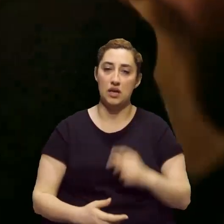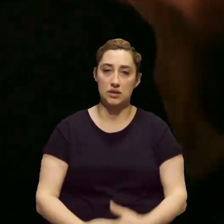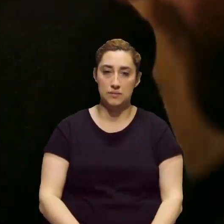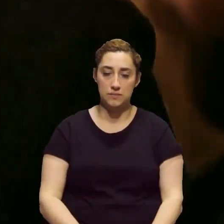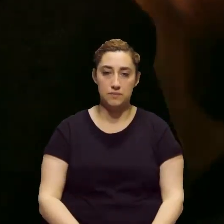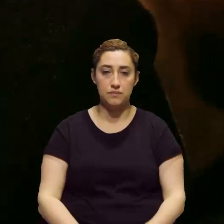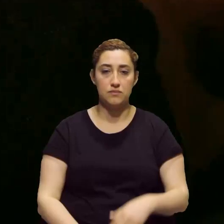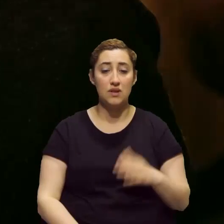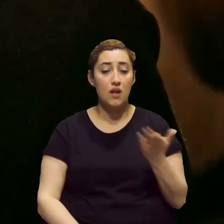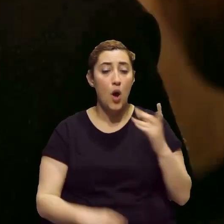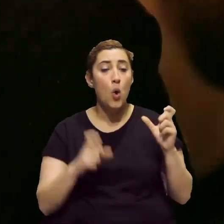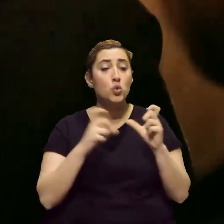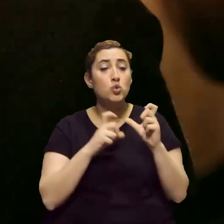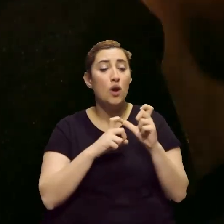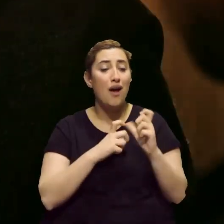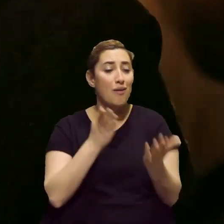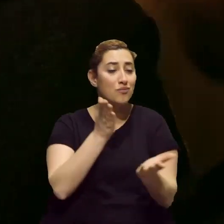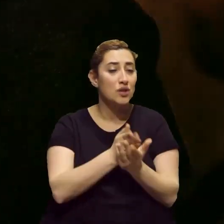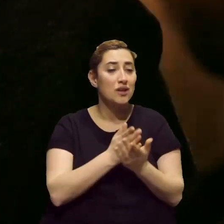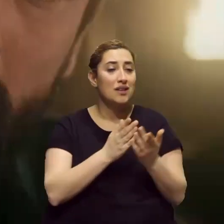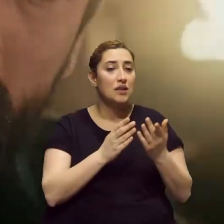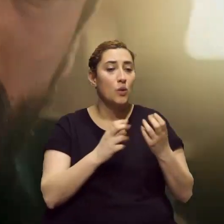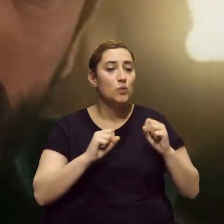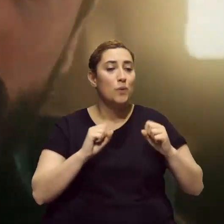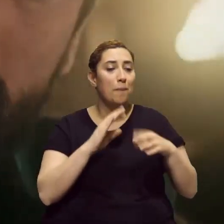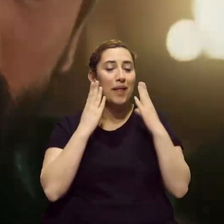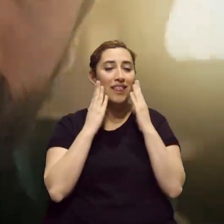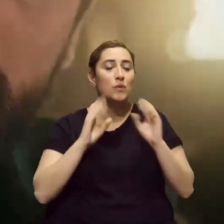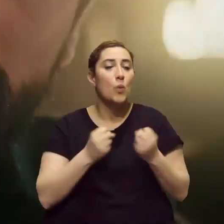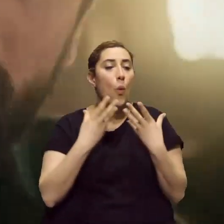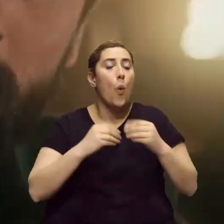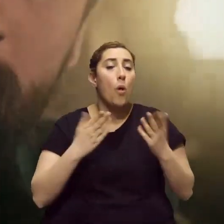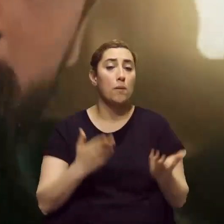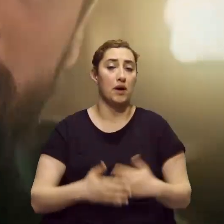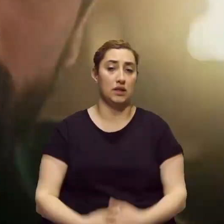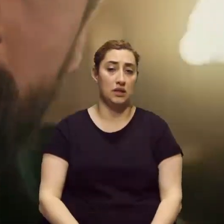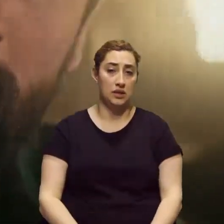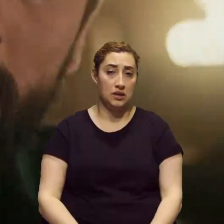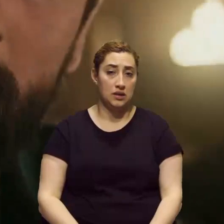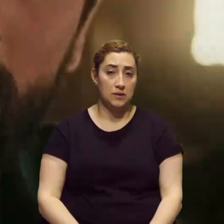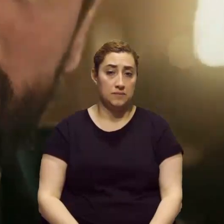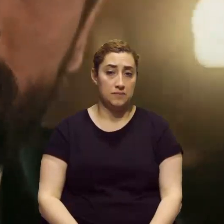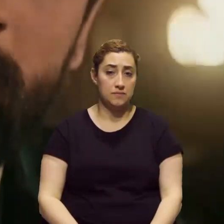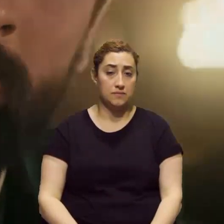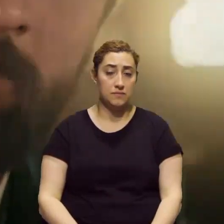vurdu. Daha Süreyya'mın bedeni soğumadı be Mustafa. Mustafa birden durgunlaştı, üzgün bakıyor.